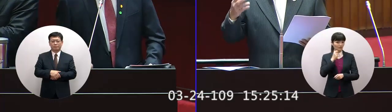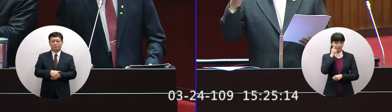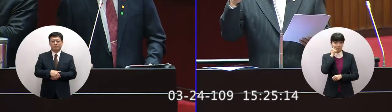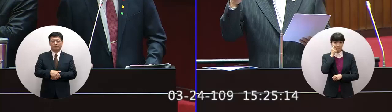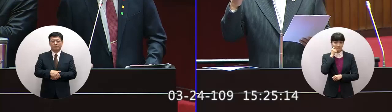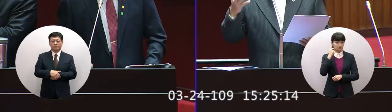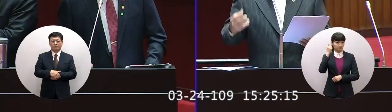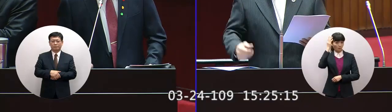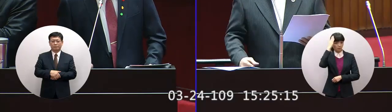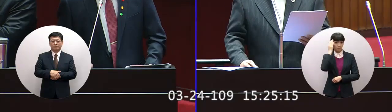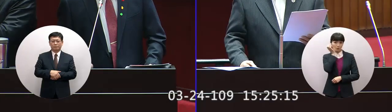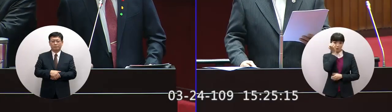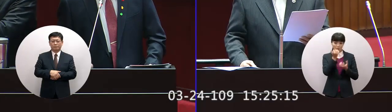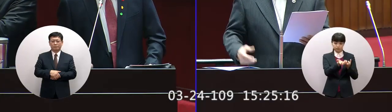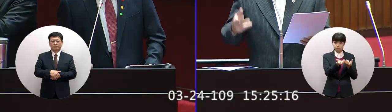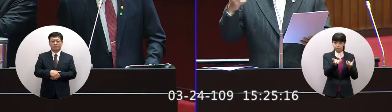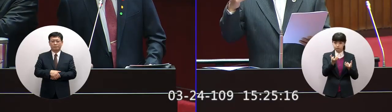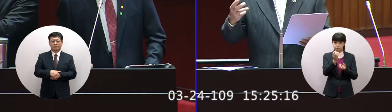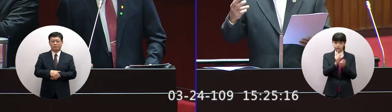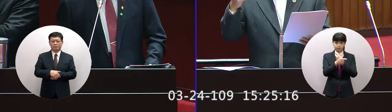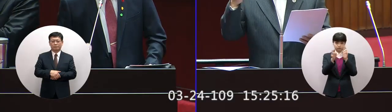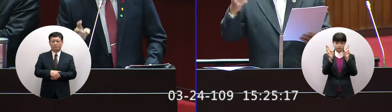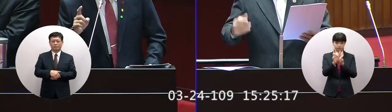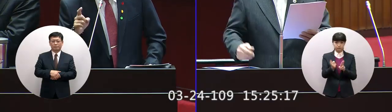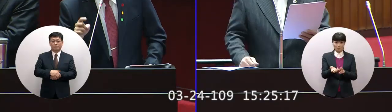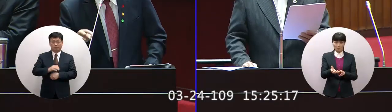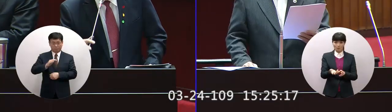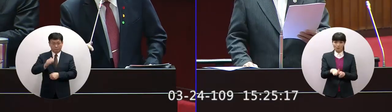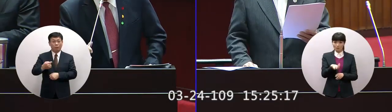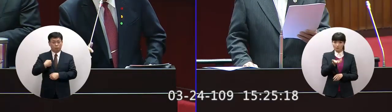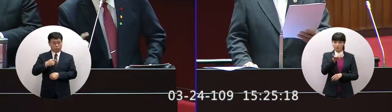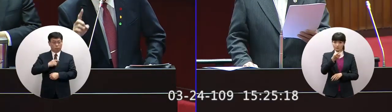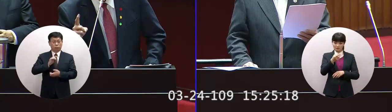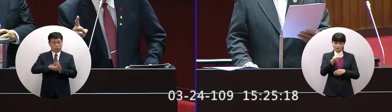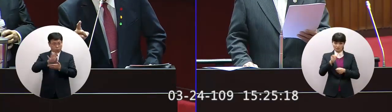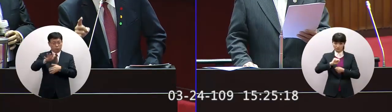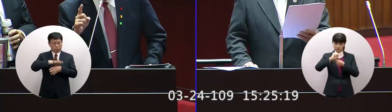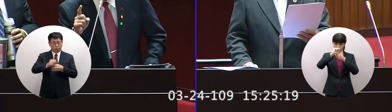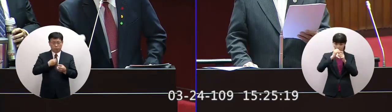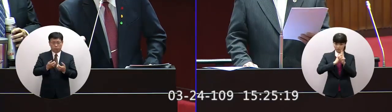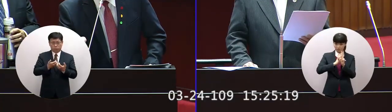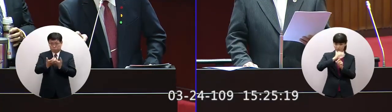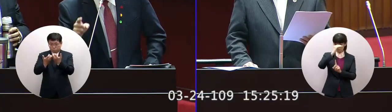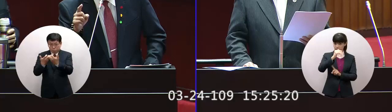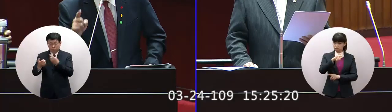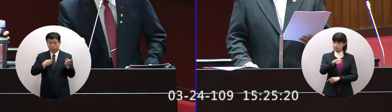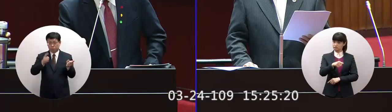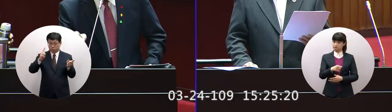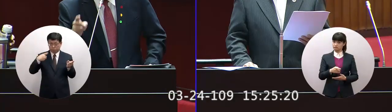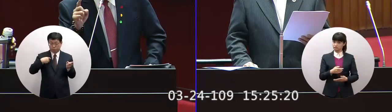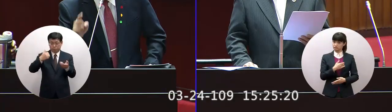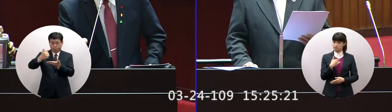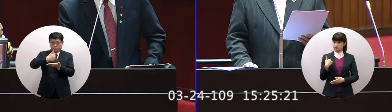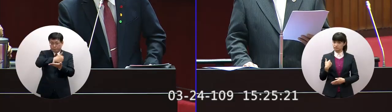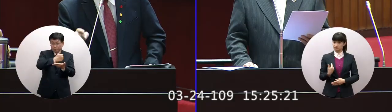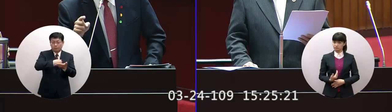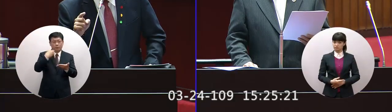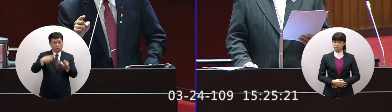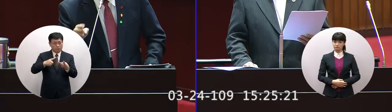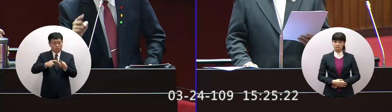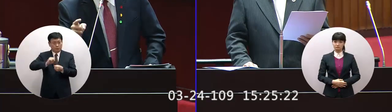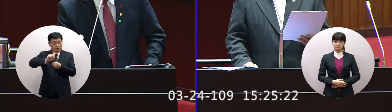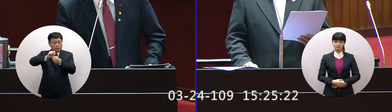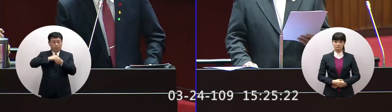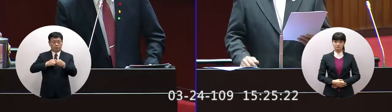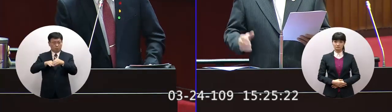燃气这么一个不确定的因素提到这么高的配比？ 但是我们会来分散来源，以及呢提高我